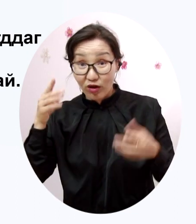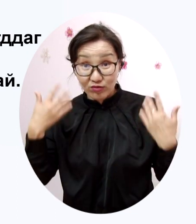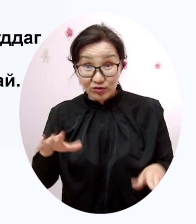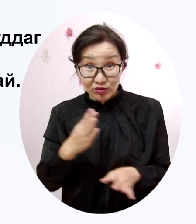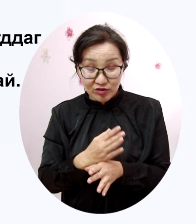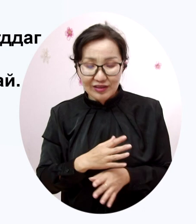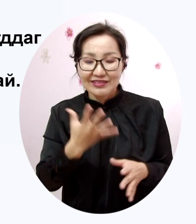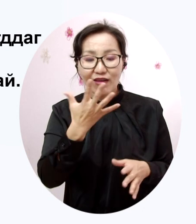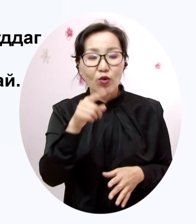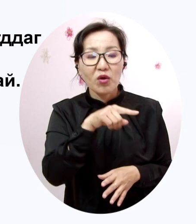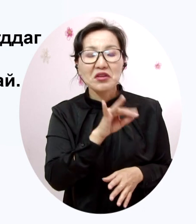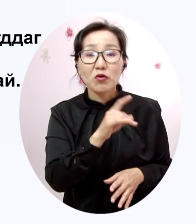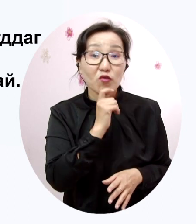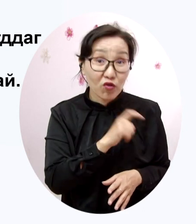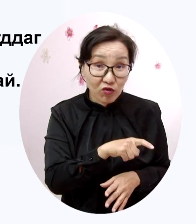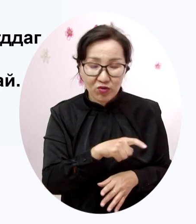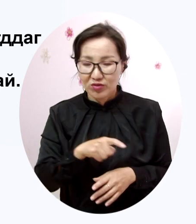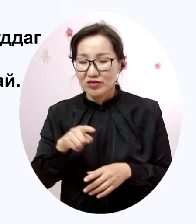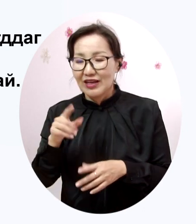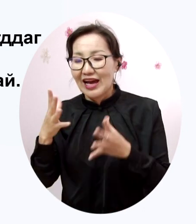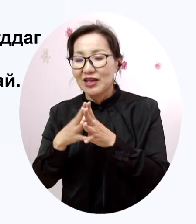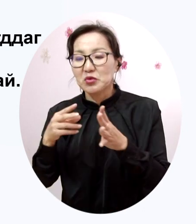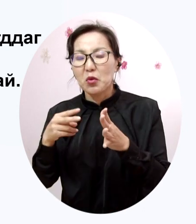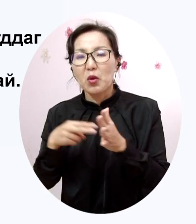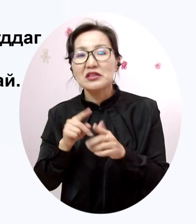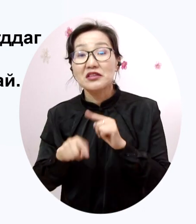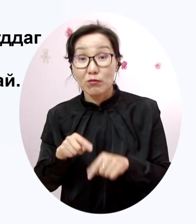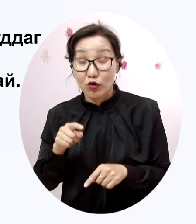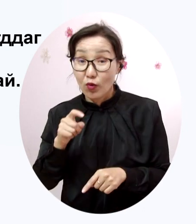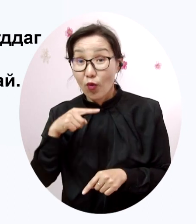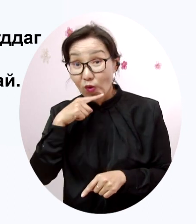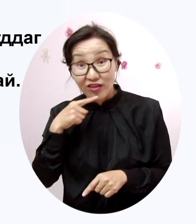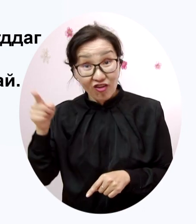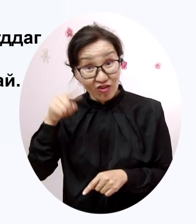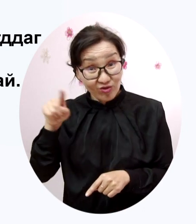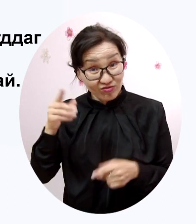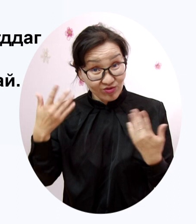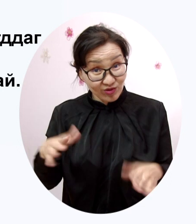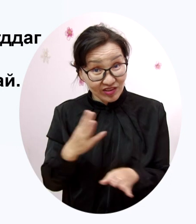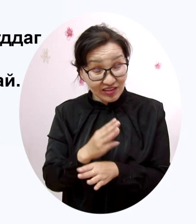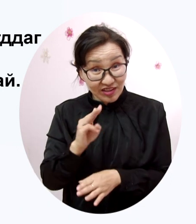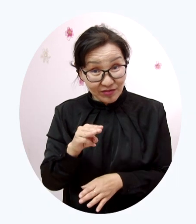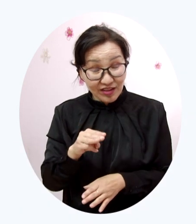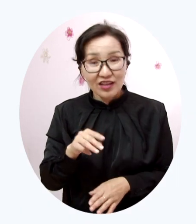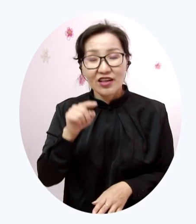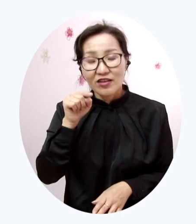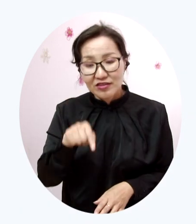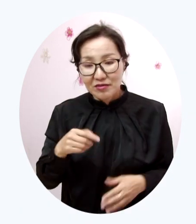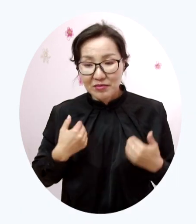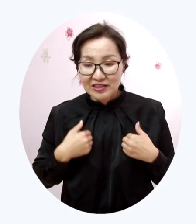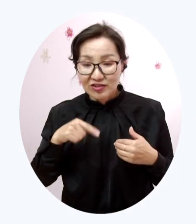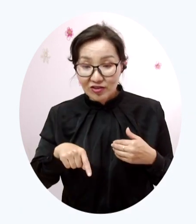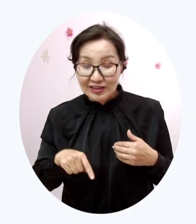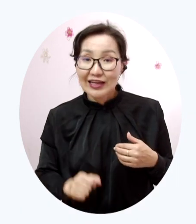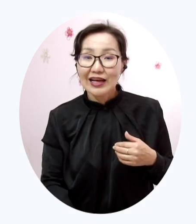5-т хуваагддаг тоонуудыг хөх өнгөөр, 10-т хуваагддаг тоонуудыг ямар өнгөөр дугуулсан? Улаан өнгөөр дугуулсан. Тэгвэл